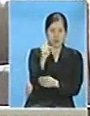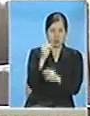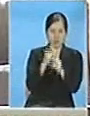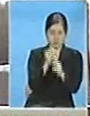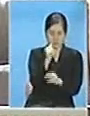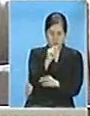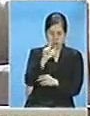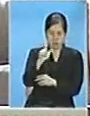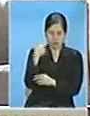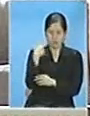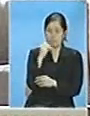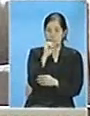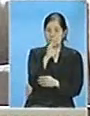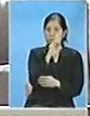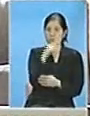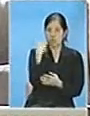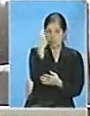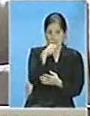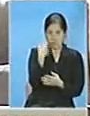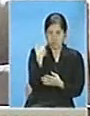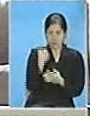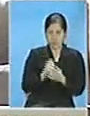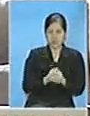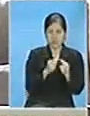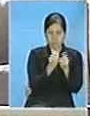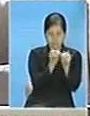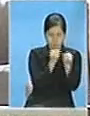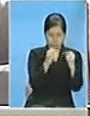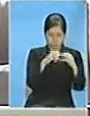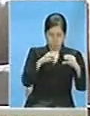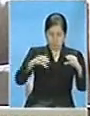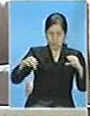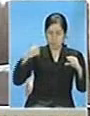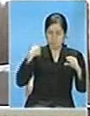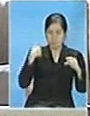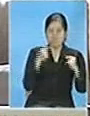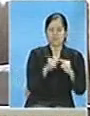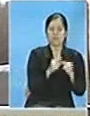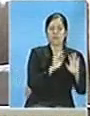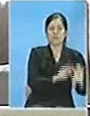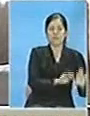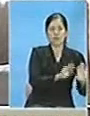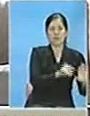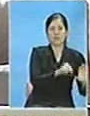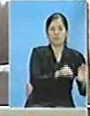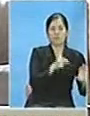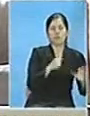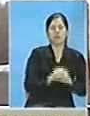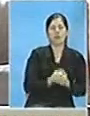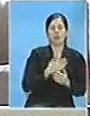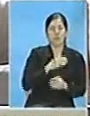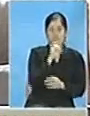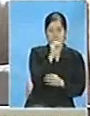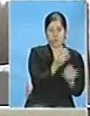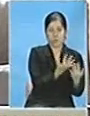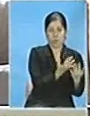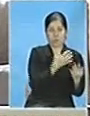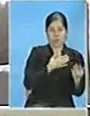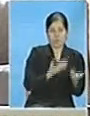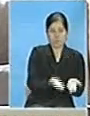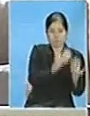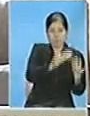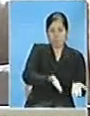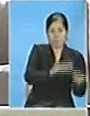ใครเอาถุงทรายนะครับไปใส่ในกทม.ในพื้นที่กทม.ผมก็ยังบอกท่านบอกว่าเดี๋ยวผมจะไปลอกก่อนนะแล้ววันหลังจะมา